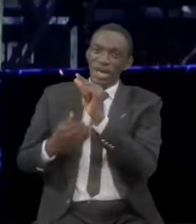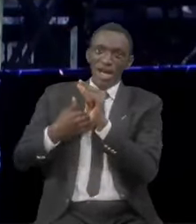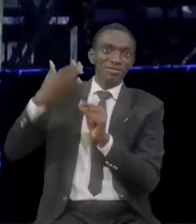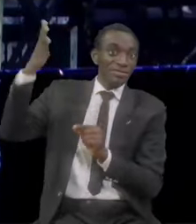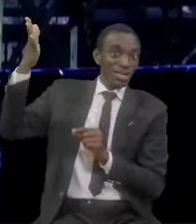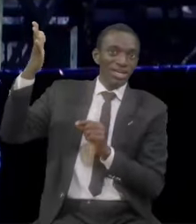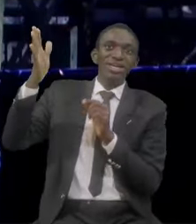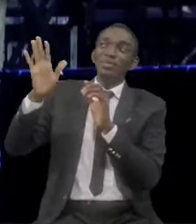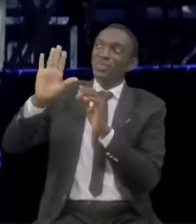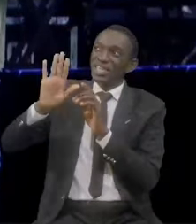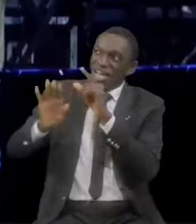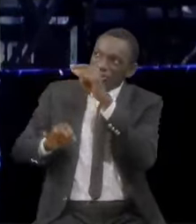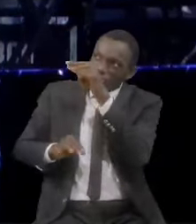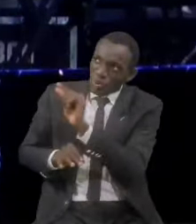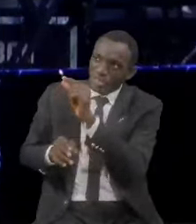Son nom est Jésus.